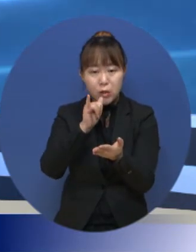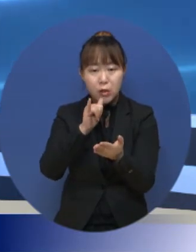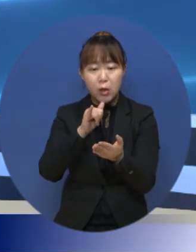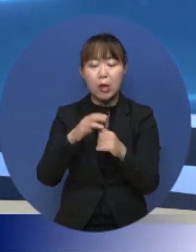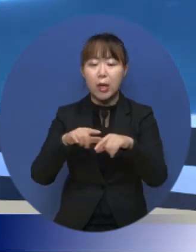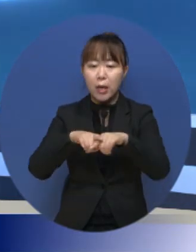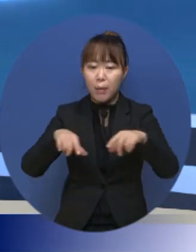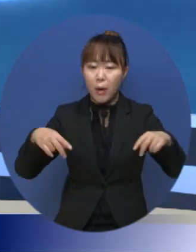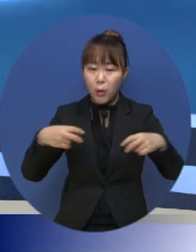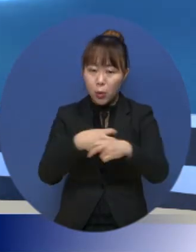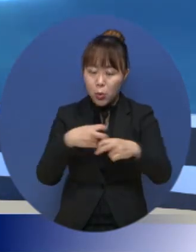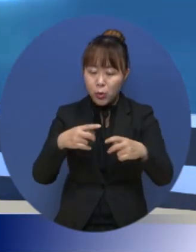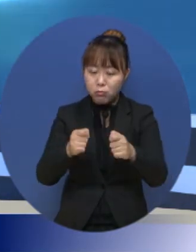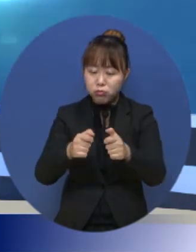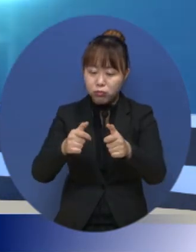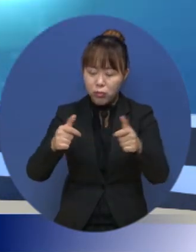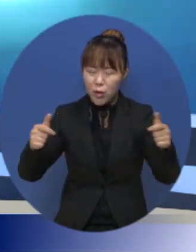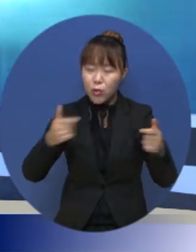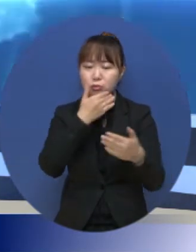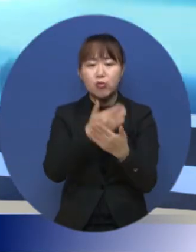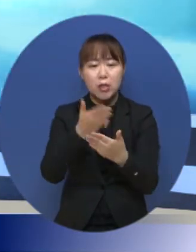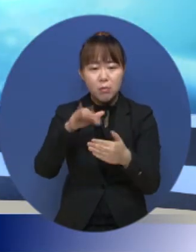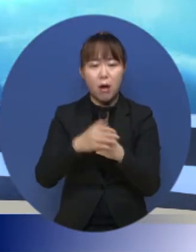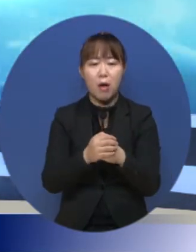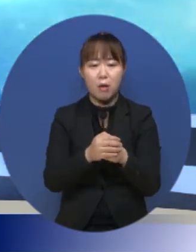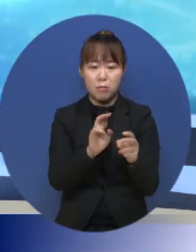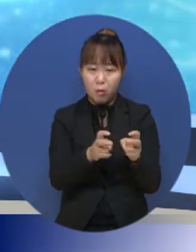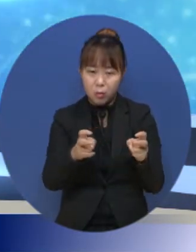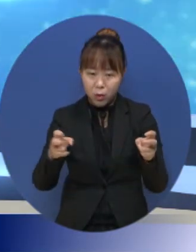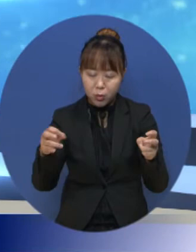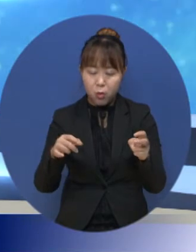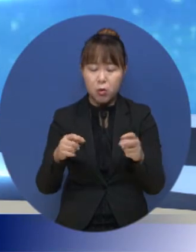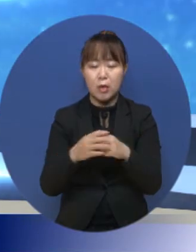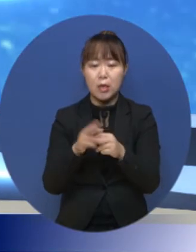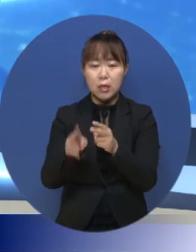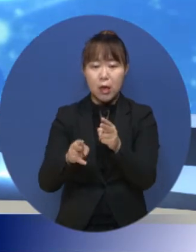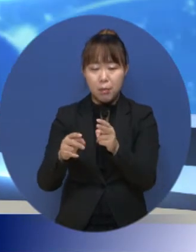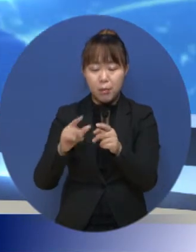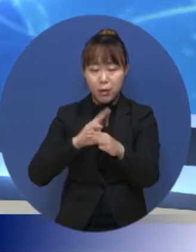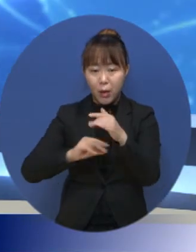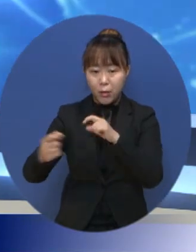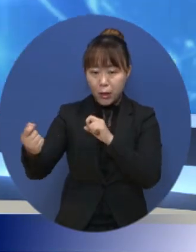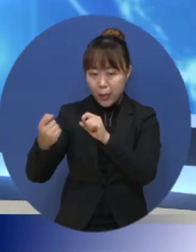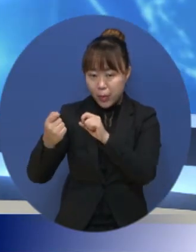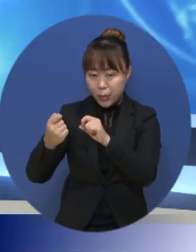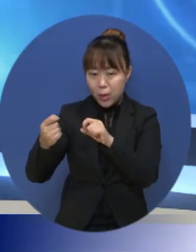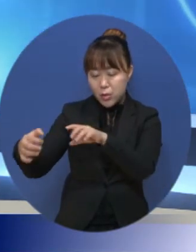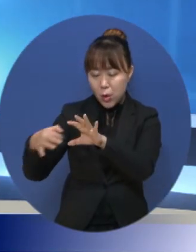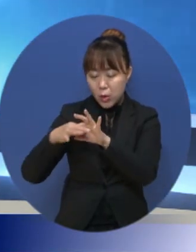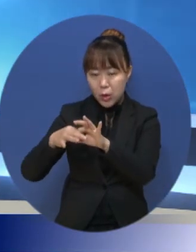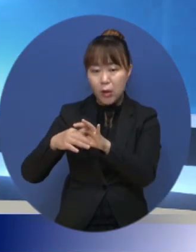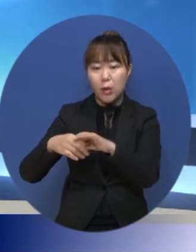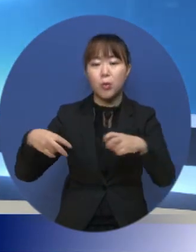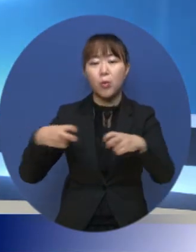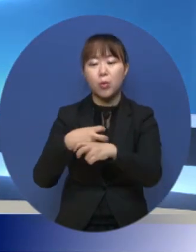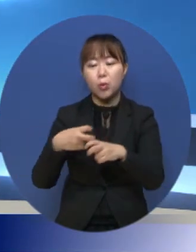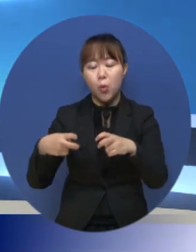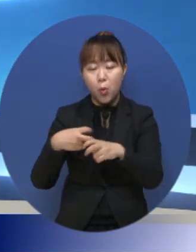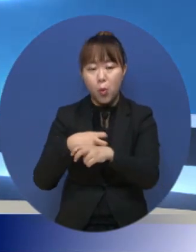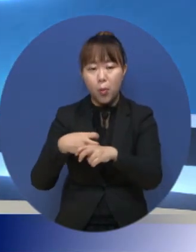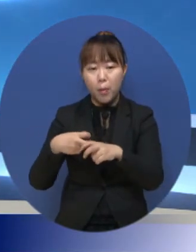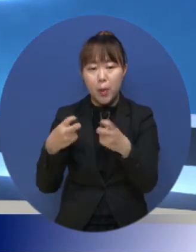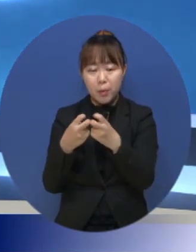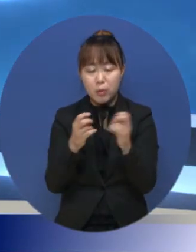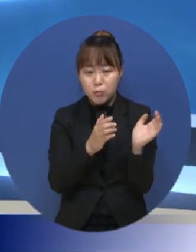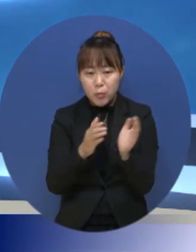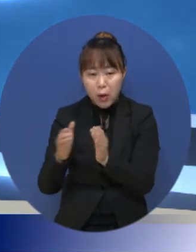대중교통을 늘려가는 것도 필요하지만 터미널과 역의 접근성, 그리고 연계 교통편 마련 등도 함께